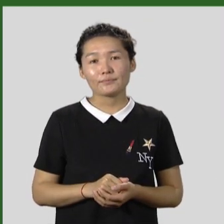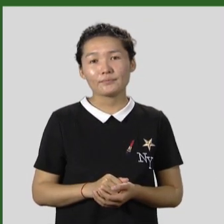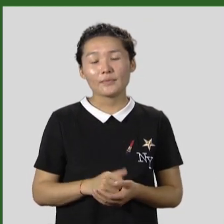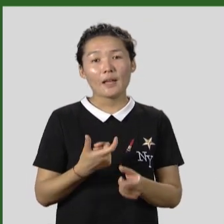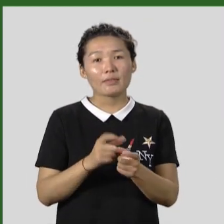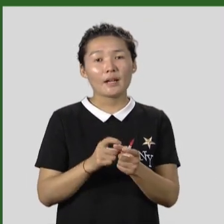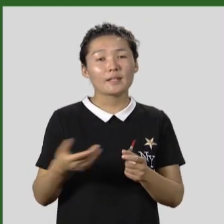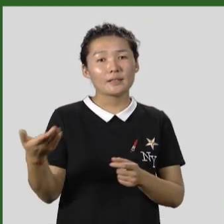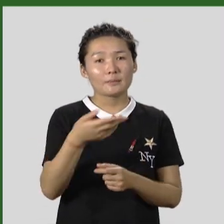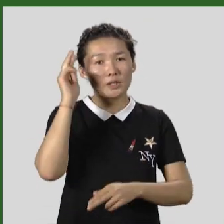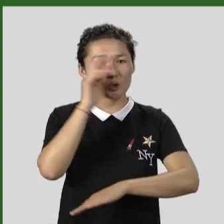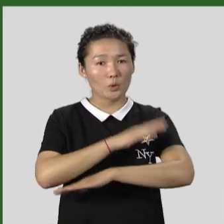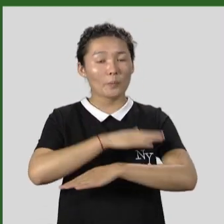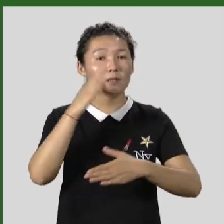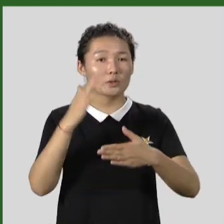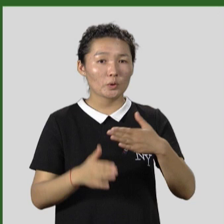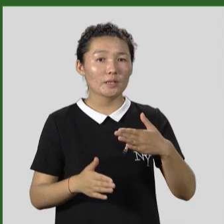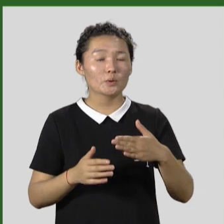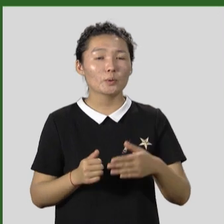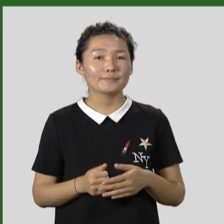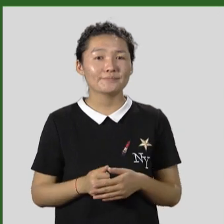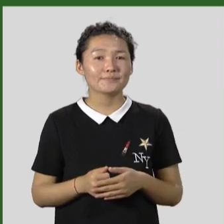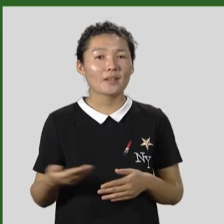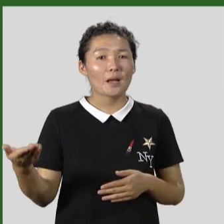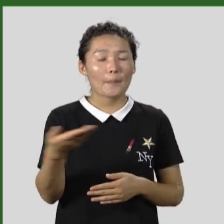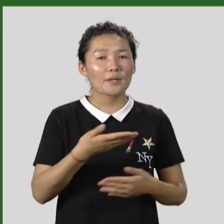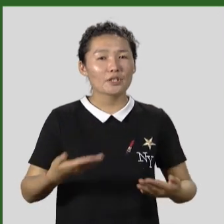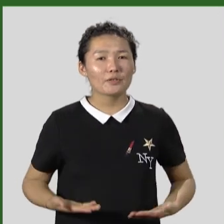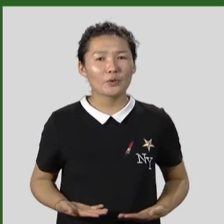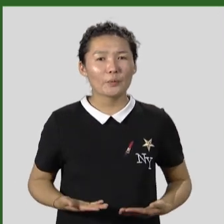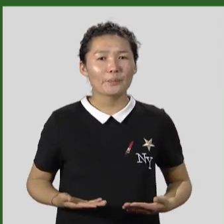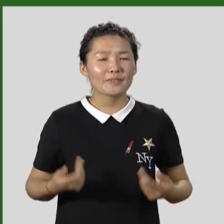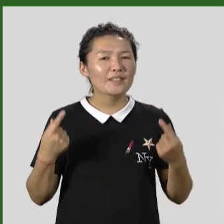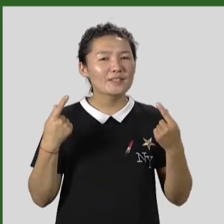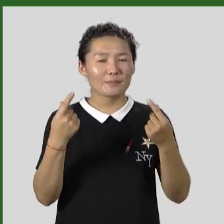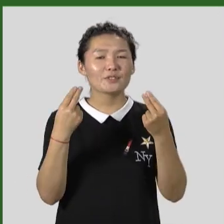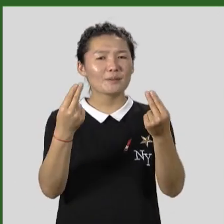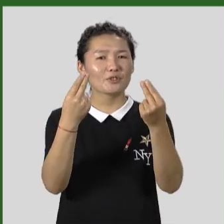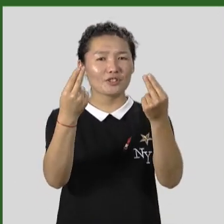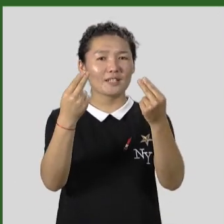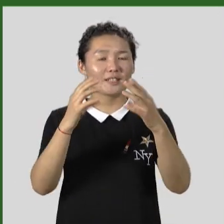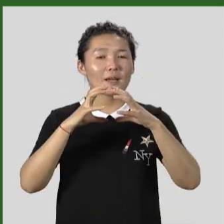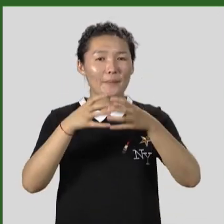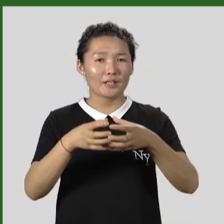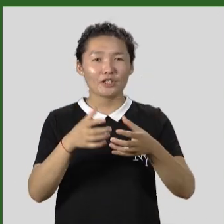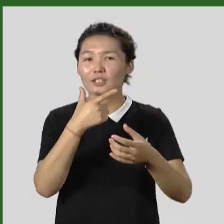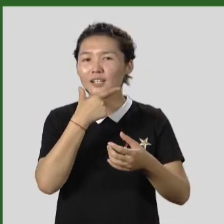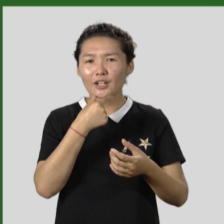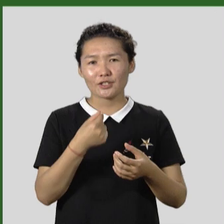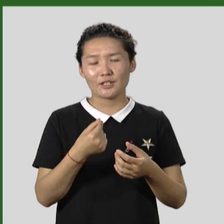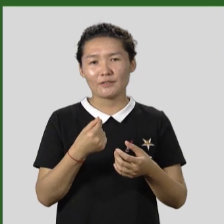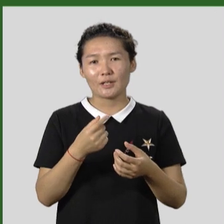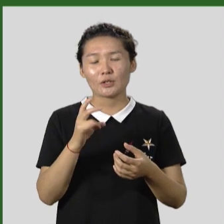На этом наш урок подошел к концу. Мы живем на замечательной планете, красивой,